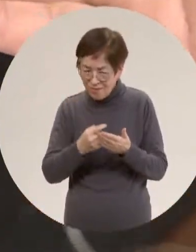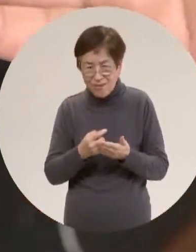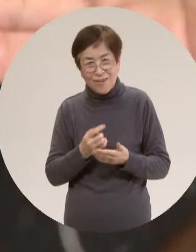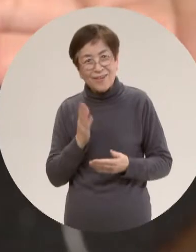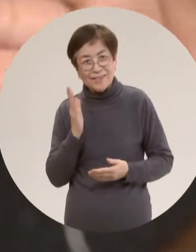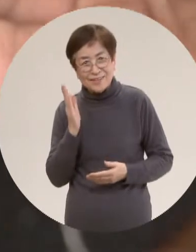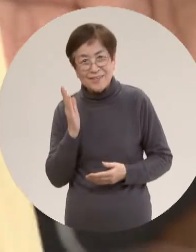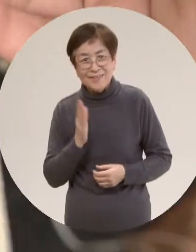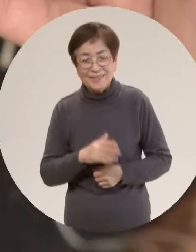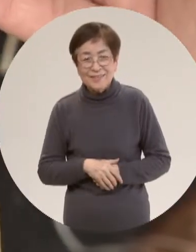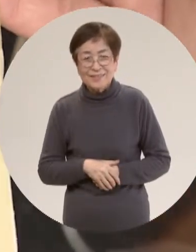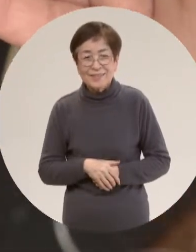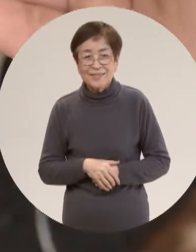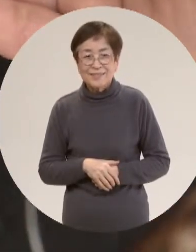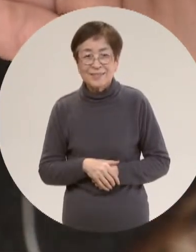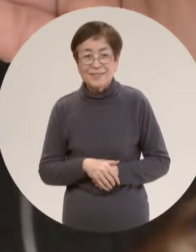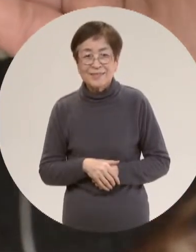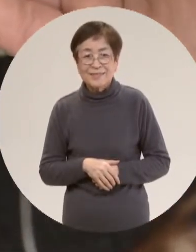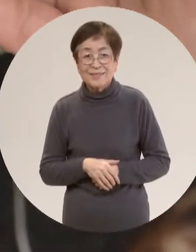こんなになるんだ。